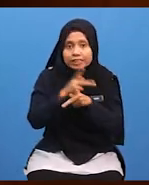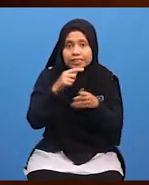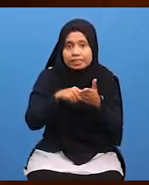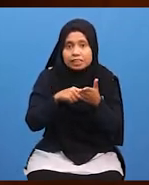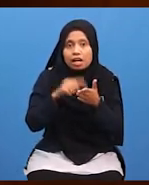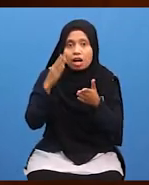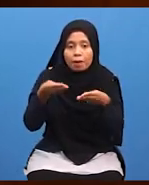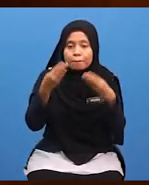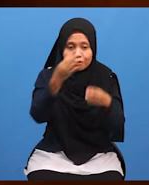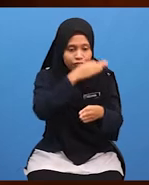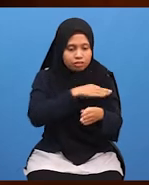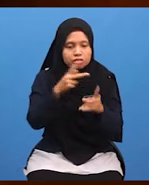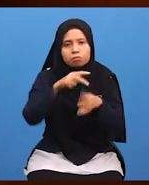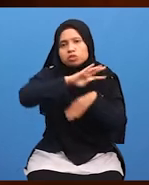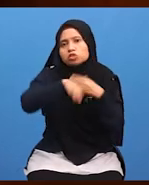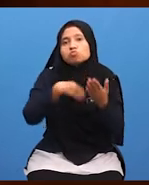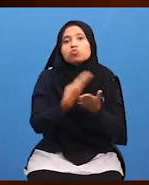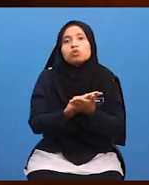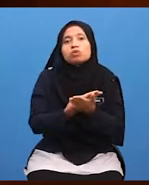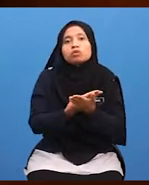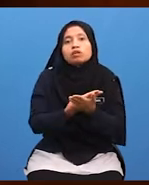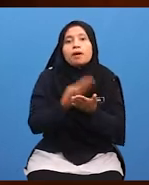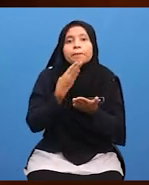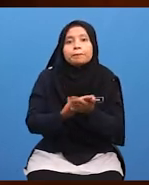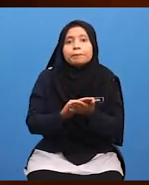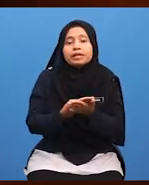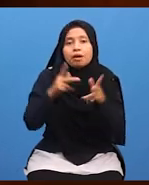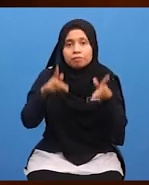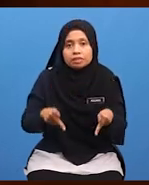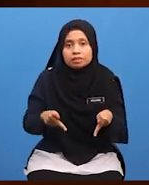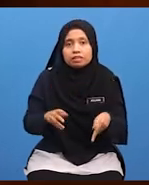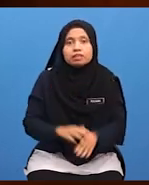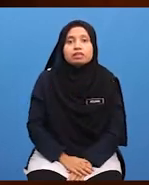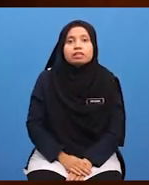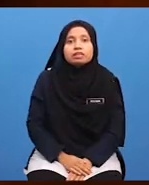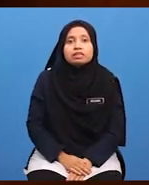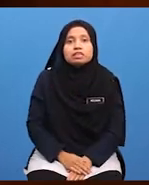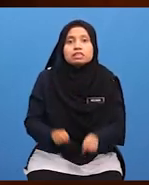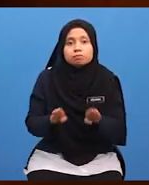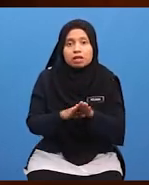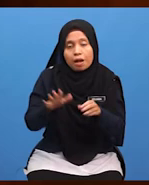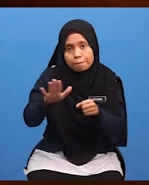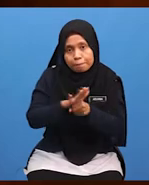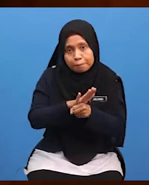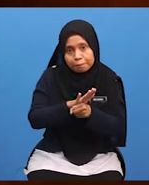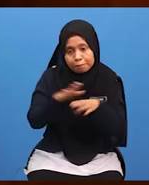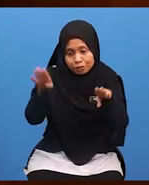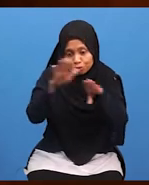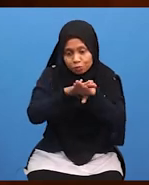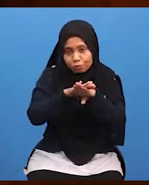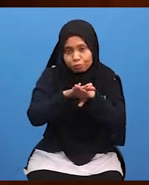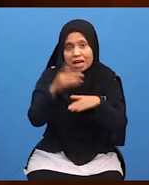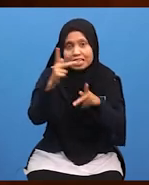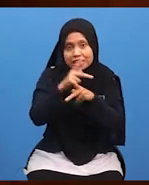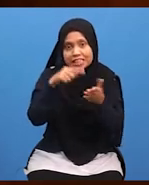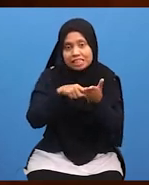manfaat kepada kamu semua. Ya, baiklah para pelajar yang dikasihi. Sebagai penutup untuk sesi PDPC pada kali